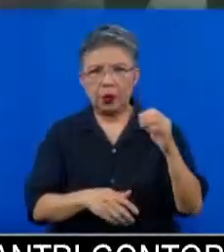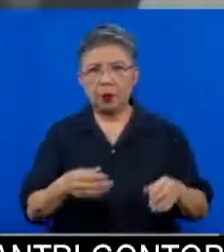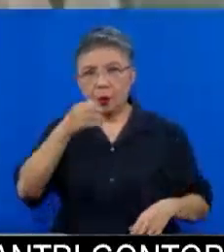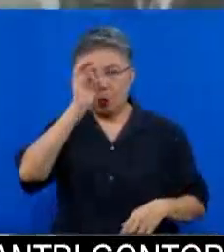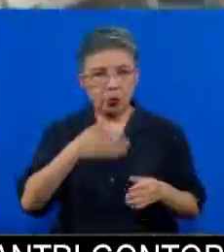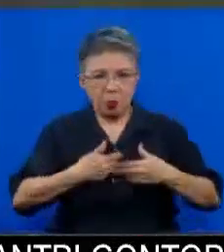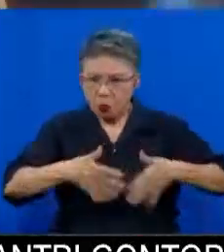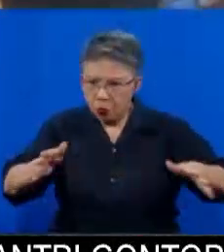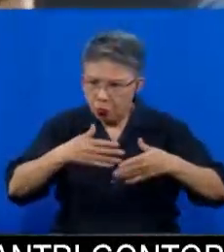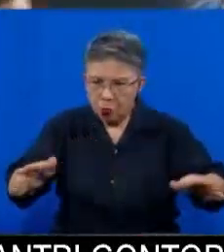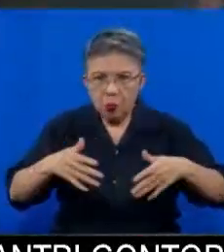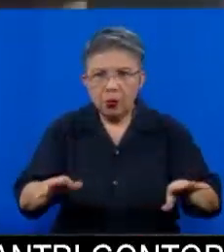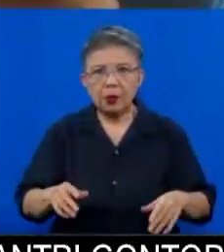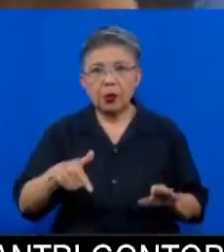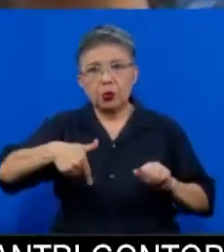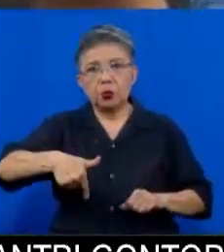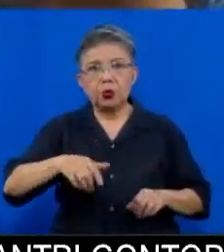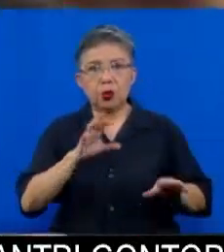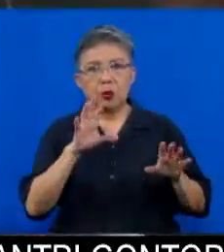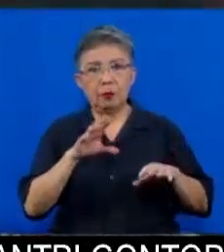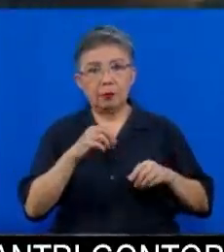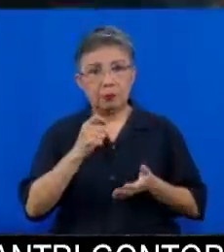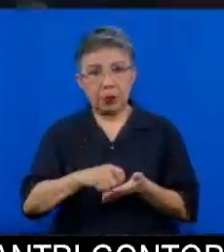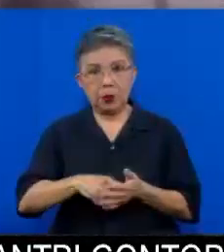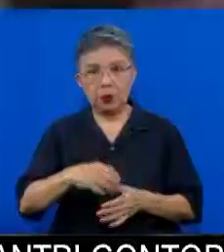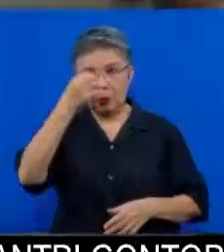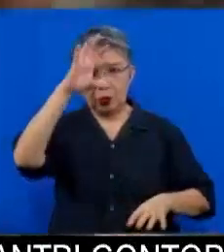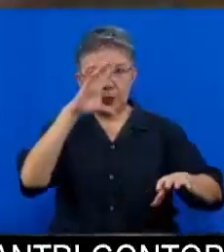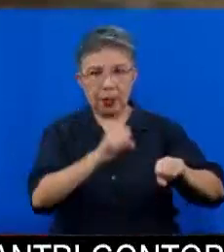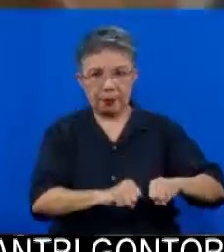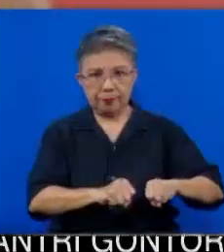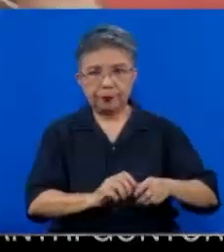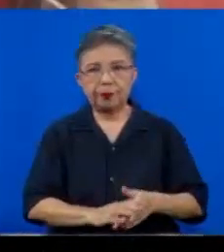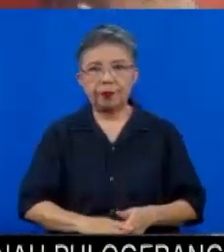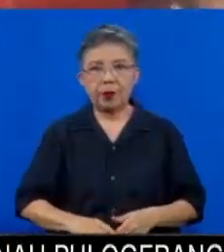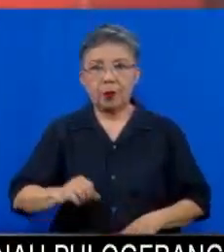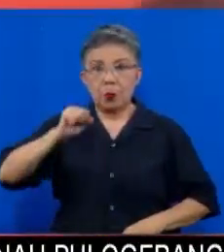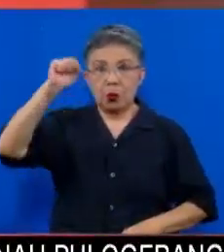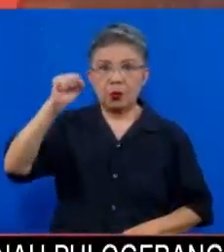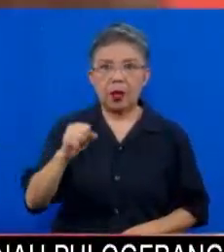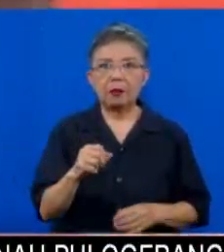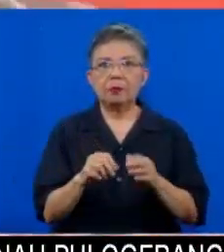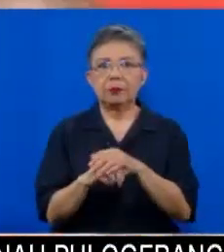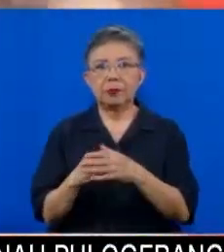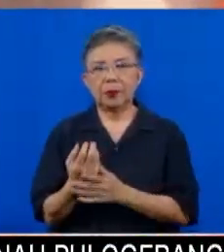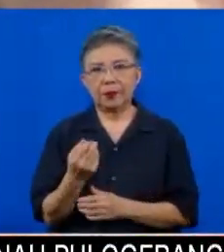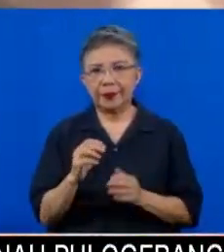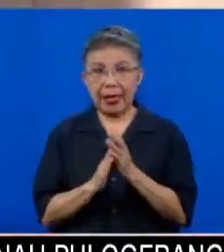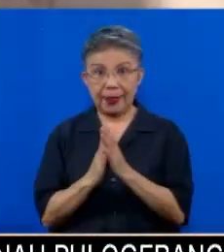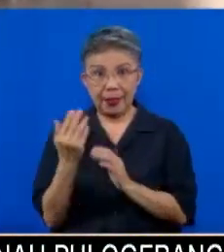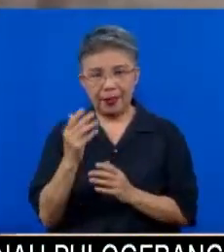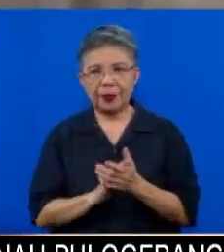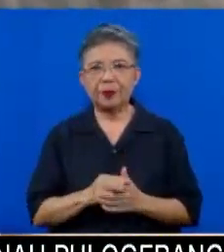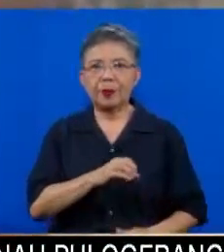aparat kepolisian tujuh mahasiswa diamankan polisi sementara pendemo yang sempat mengacungkan jari tengah ke arah mobil wakil presiden